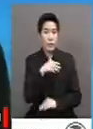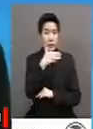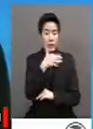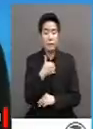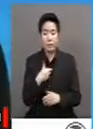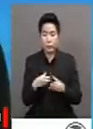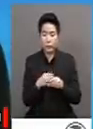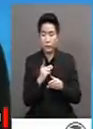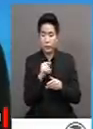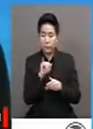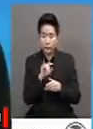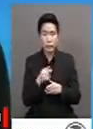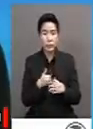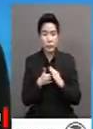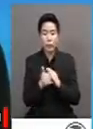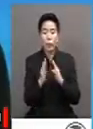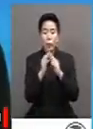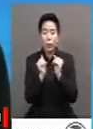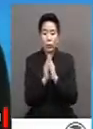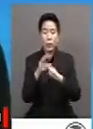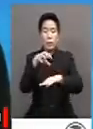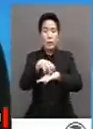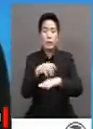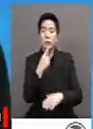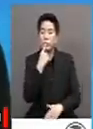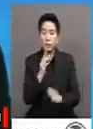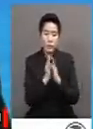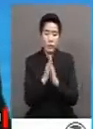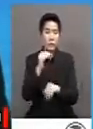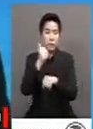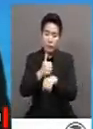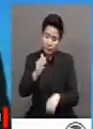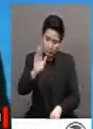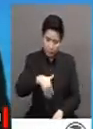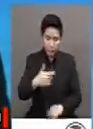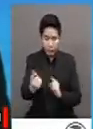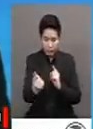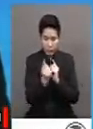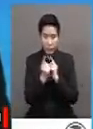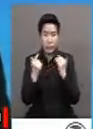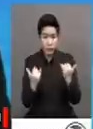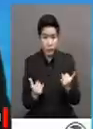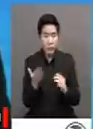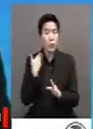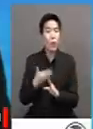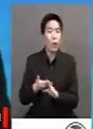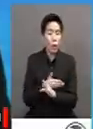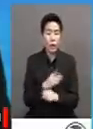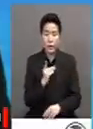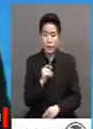คือไปเจรจากับทางวัดพระธรรมกายแล้วก็ติดต่อให้พระธรรมชโยเข้ามอบตัวก่อนหน้านี้เอง DSI ก็